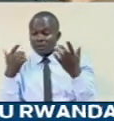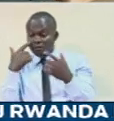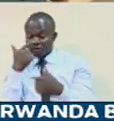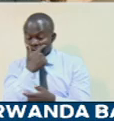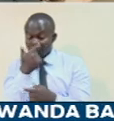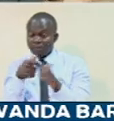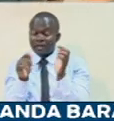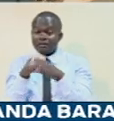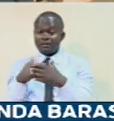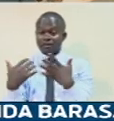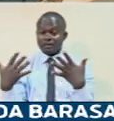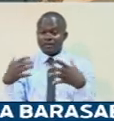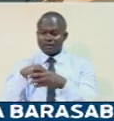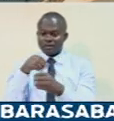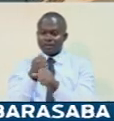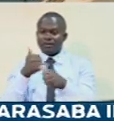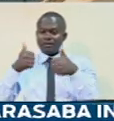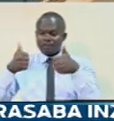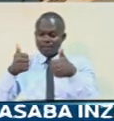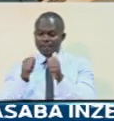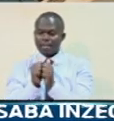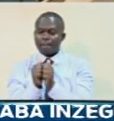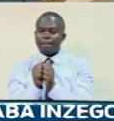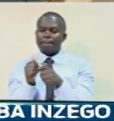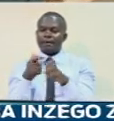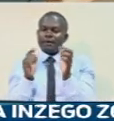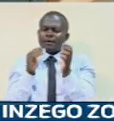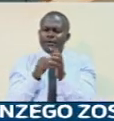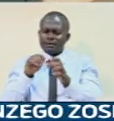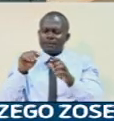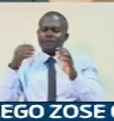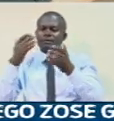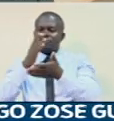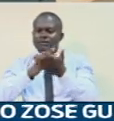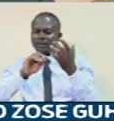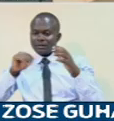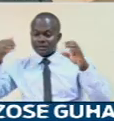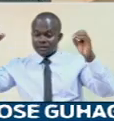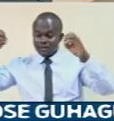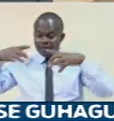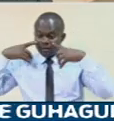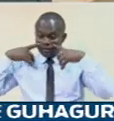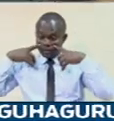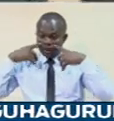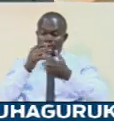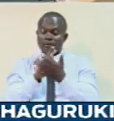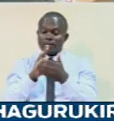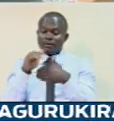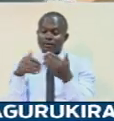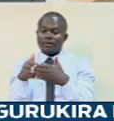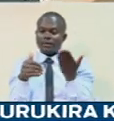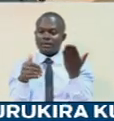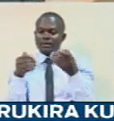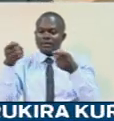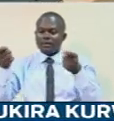ariko ingingo ze pfiriya zirakora neza nta kibazo. Ibyo bikanajyana n'ibindi bijya bigaragaraho, ushobora gusanga urugero hari abantu bamwenda